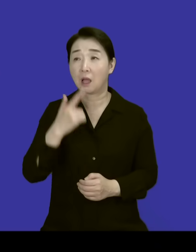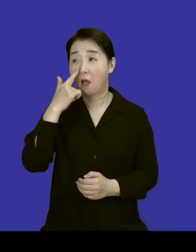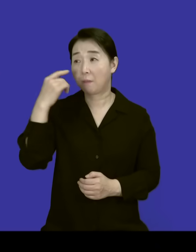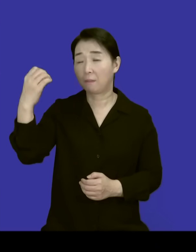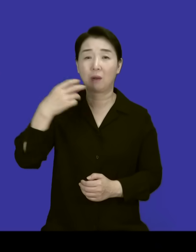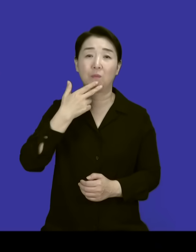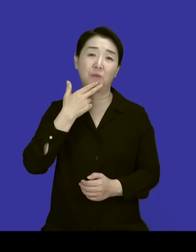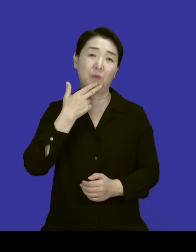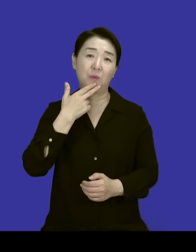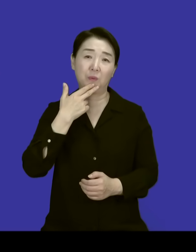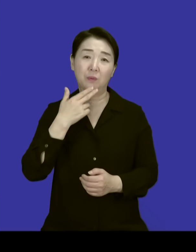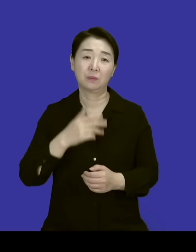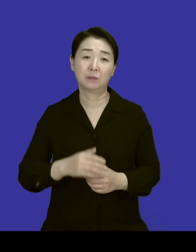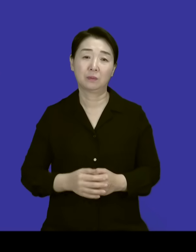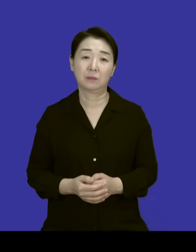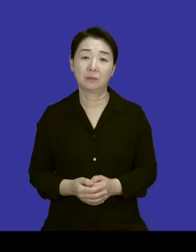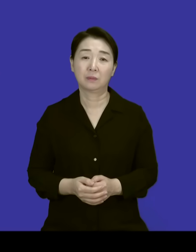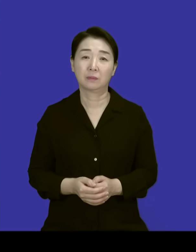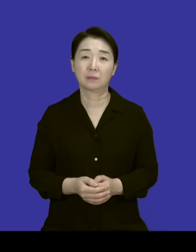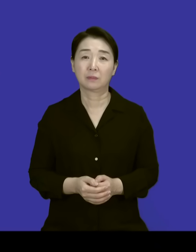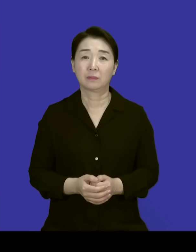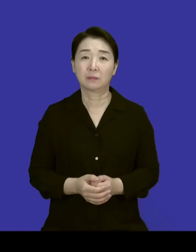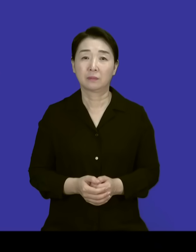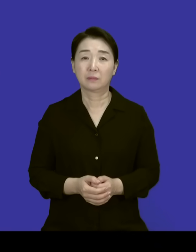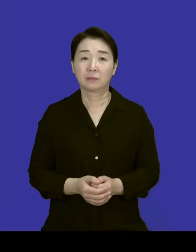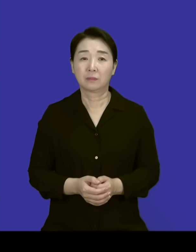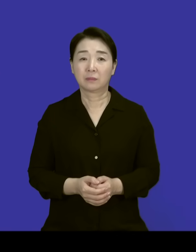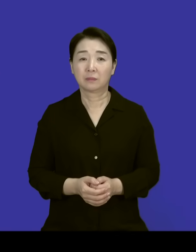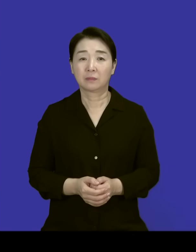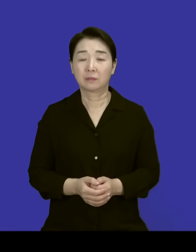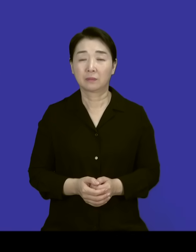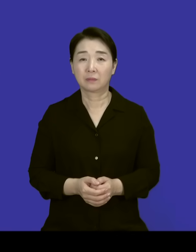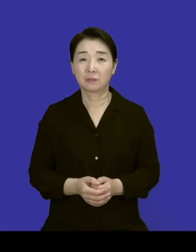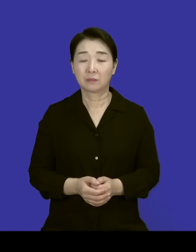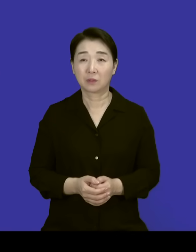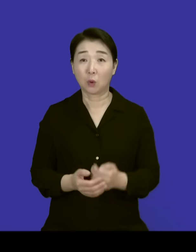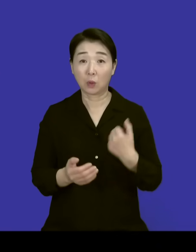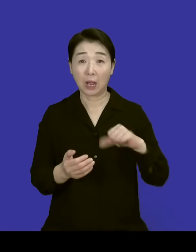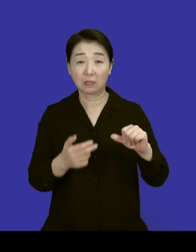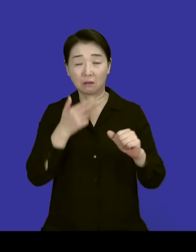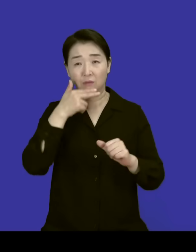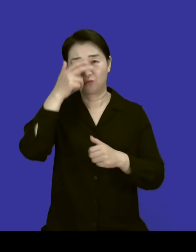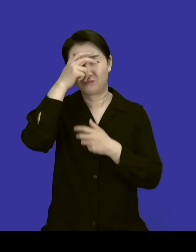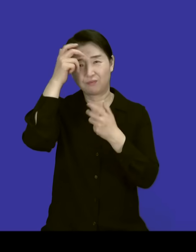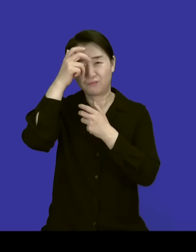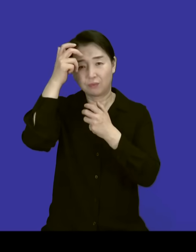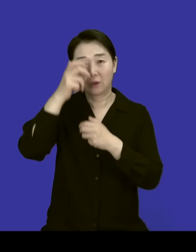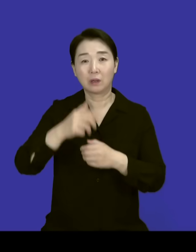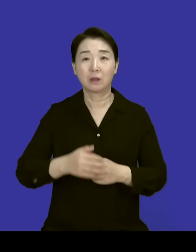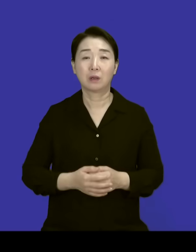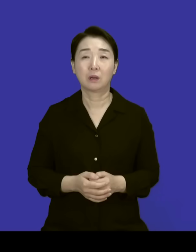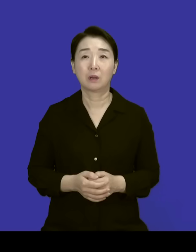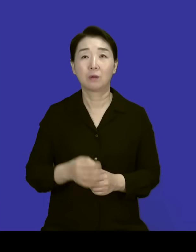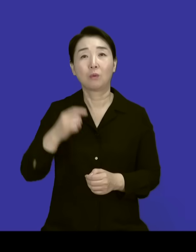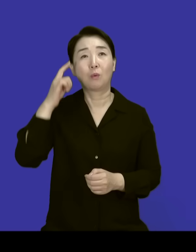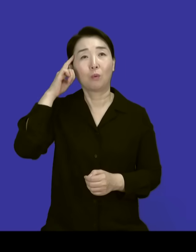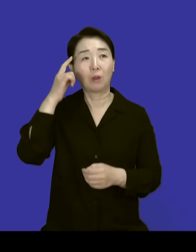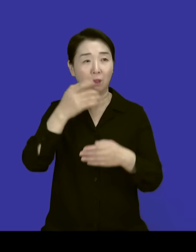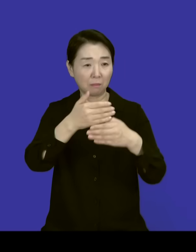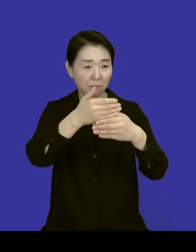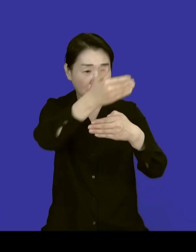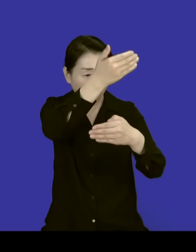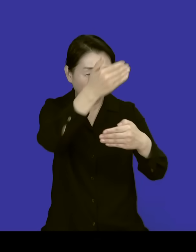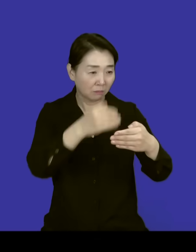해주시는 거야. 다른 얘기만 하고. 근데 이제 술이 취한 상태에서 어린 나이에 그렇죠. 벽에다가 얘기하는 것 같은 느낌이 더 든